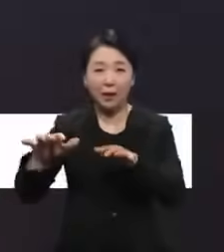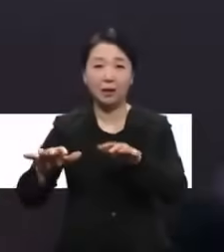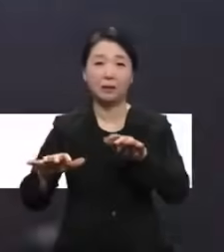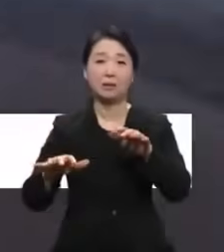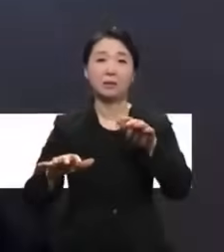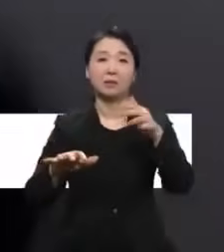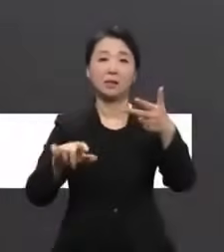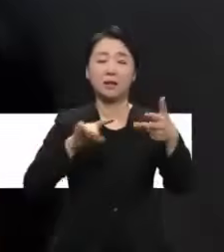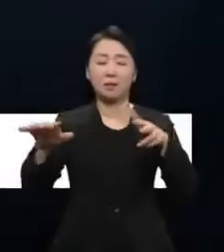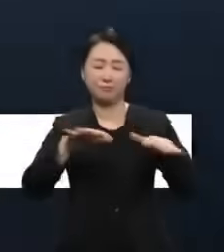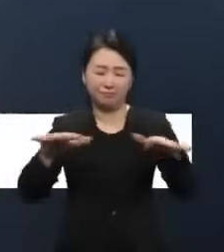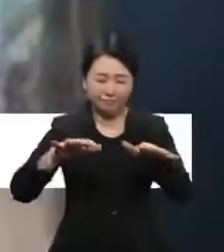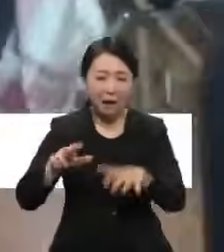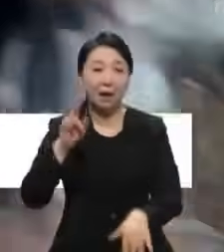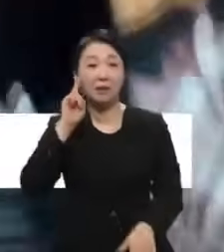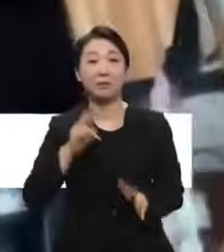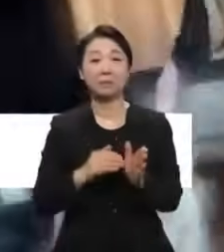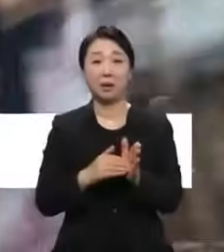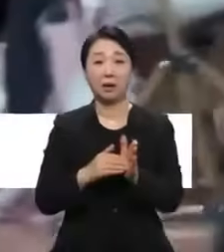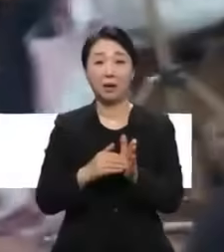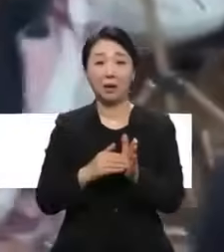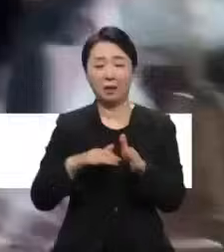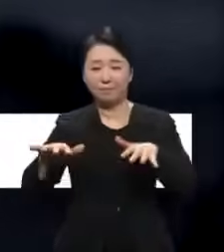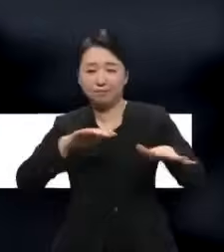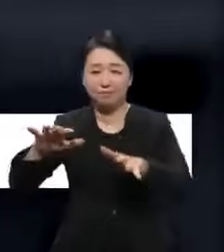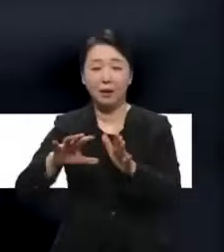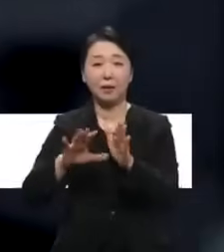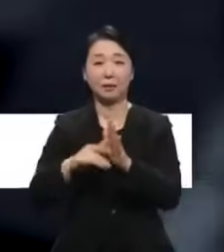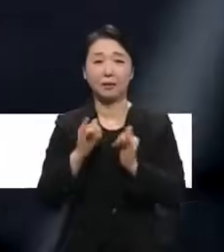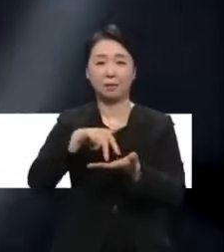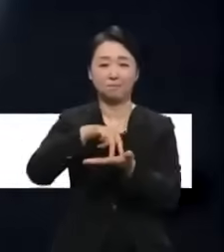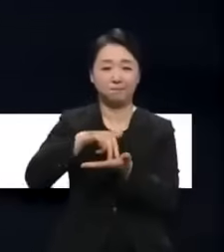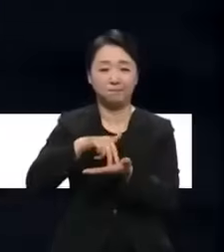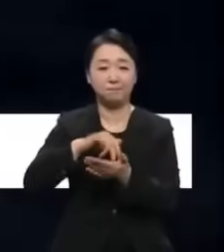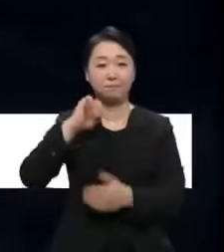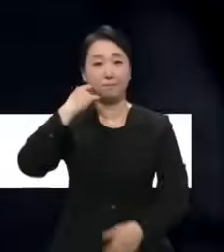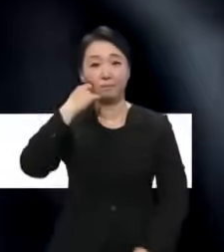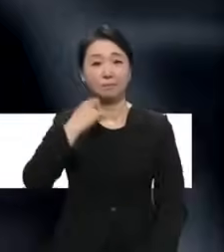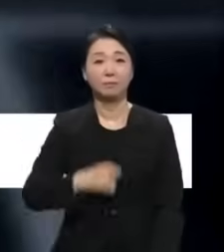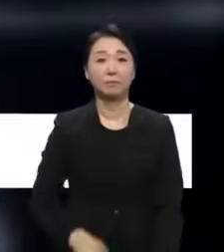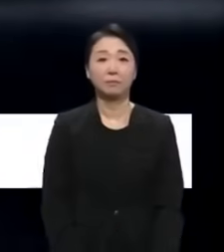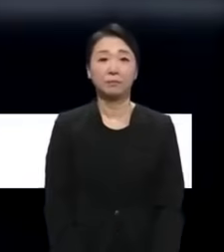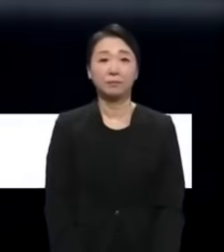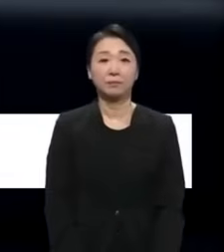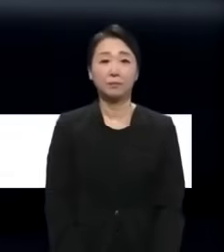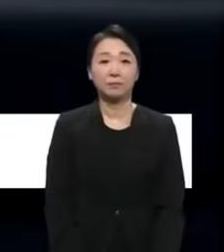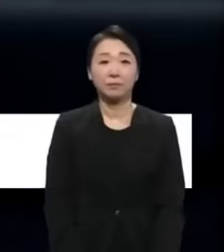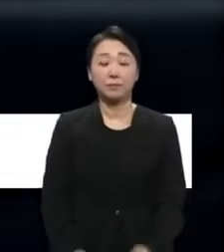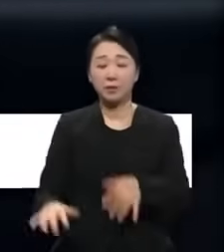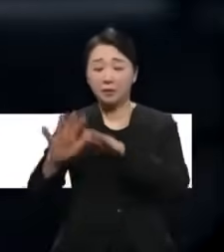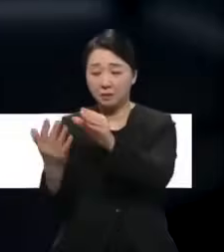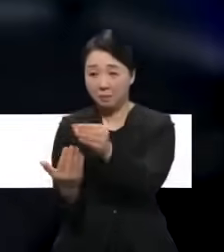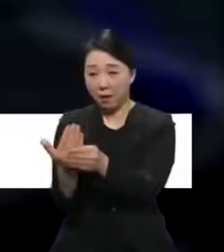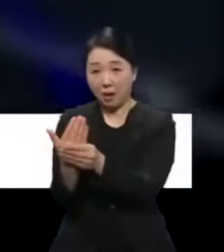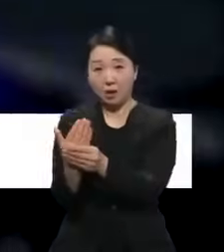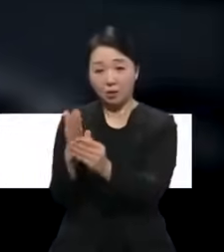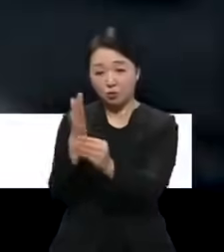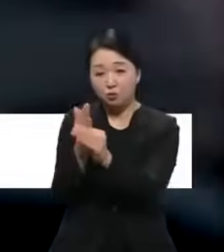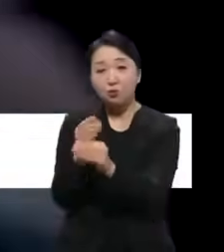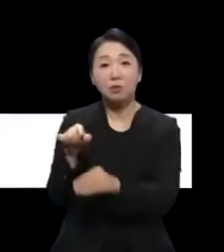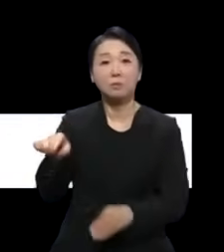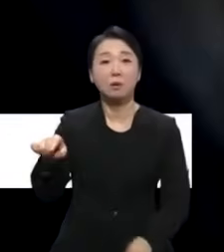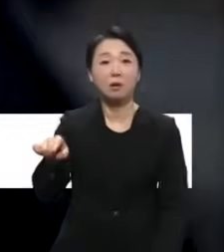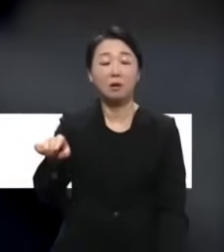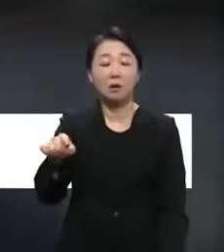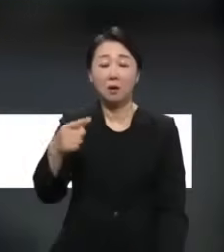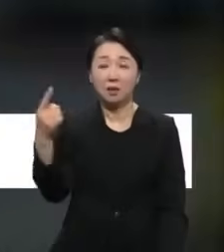흔들림도 나타났는데요. 이 정도면 사람이 서 있기조차 어려울 수 있습니다. 지진 발생 주변 지역으로